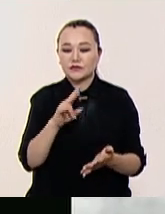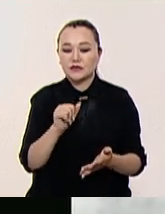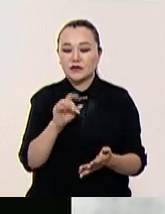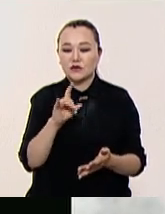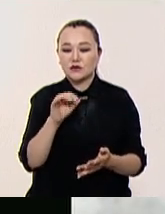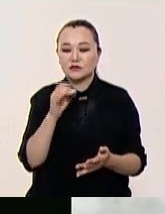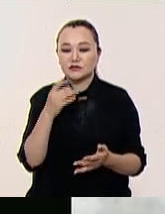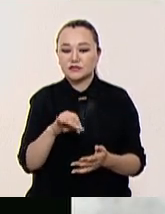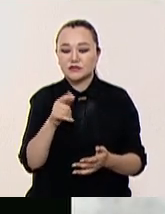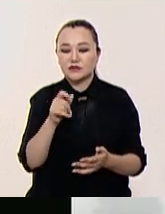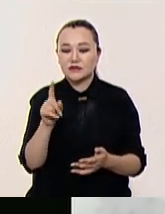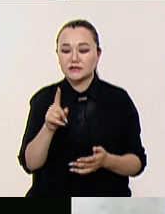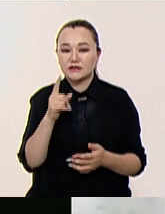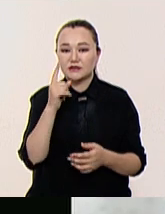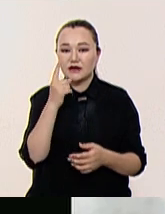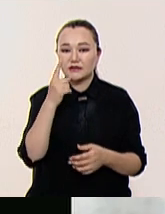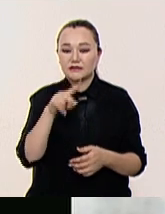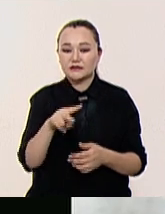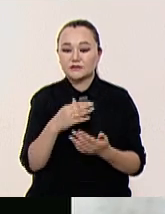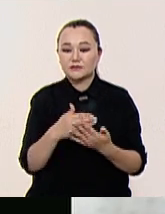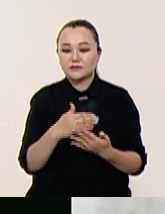цены, на сжиженный нефтяной газ